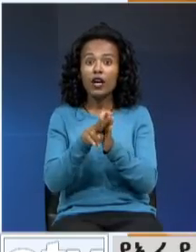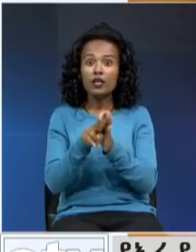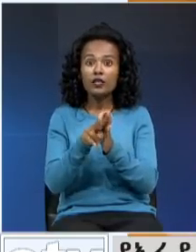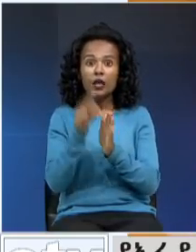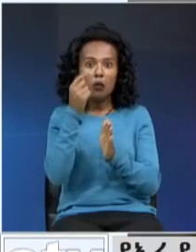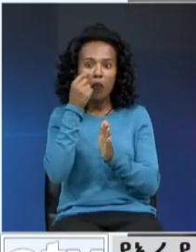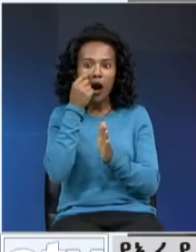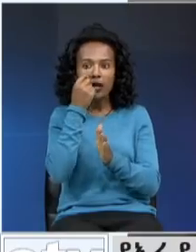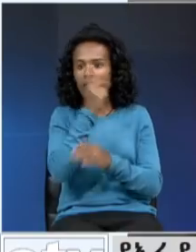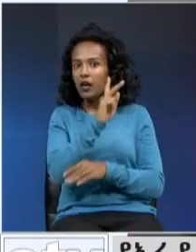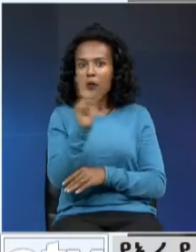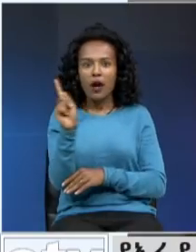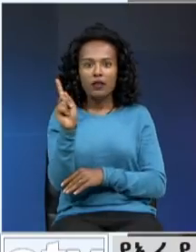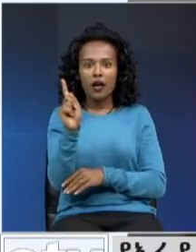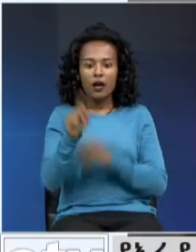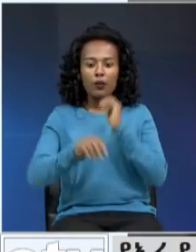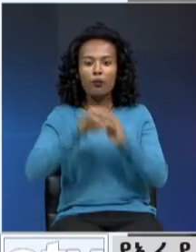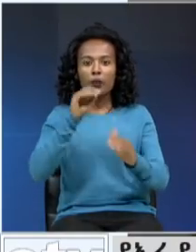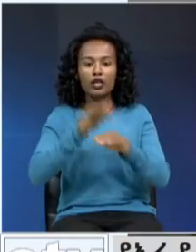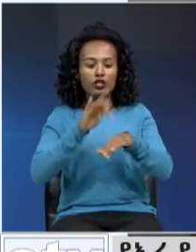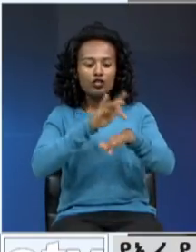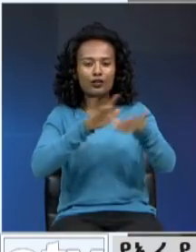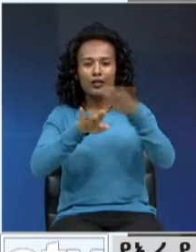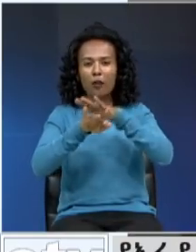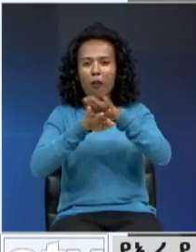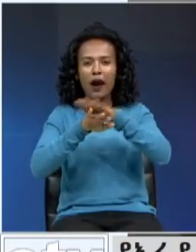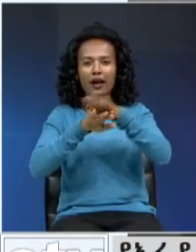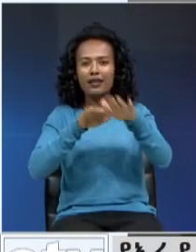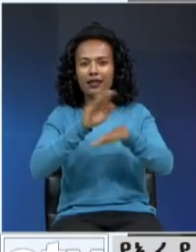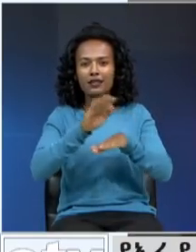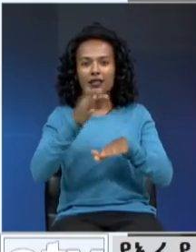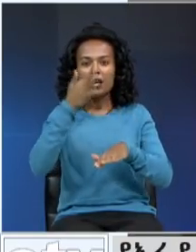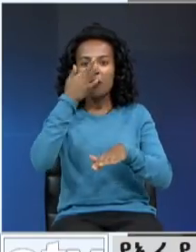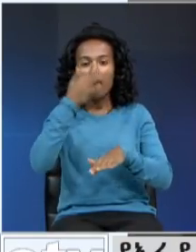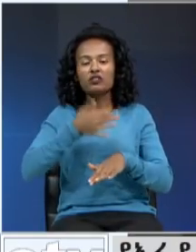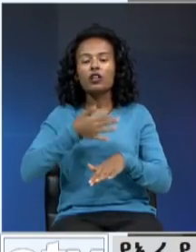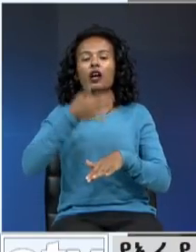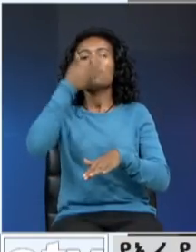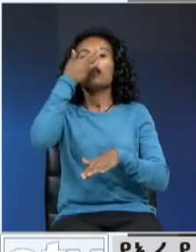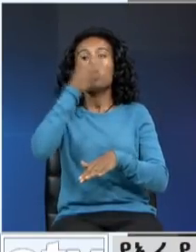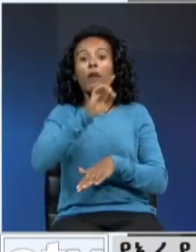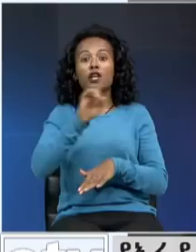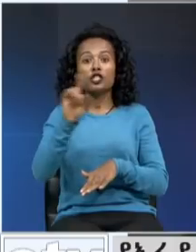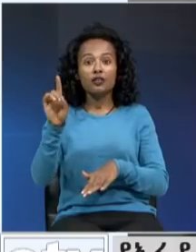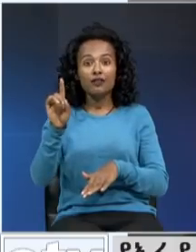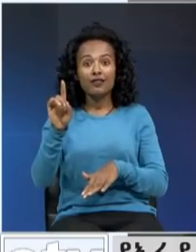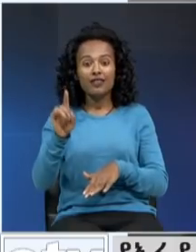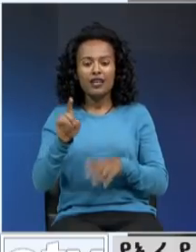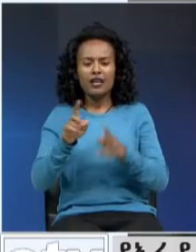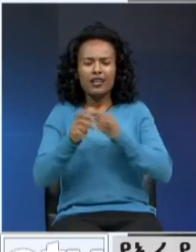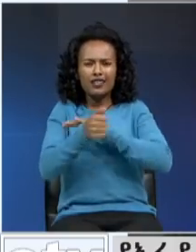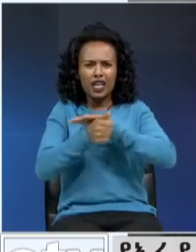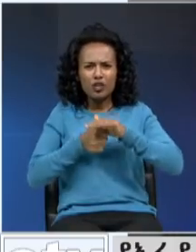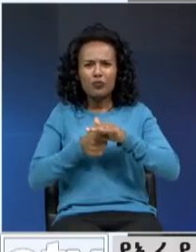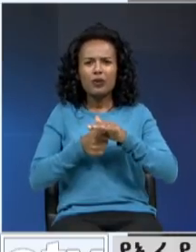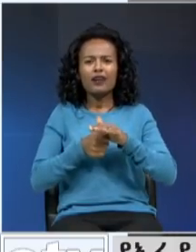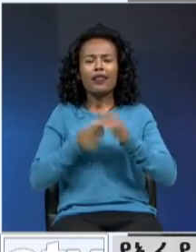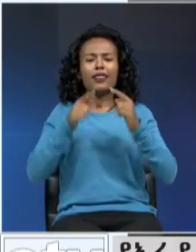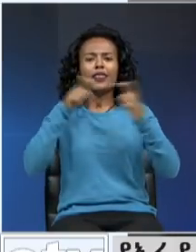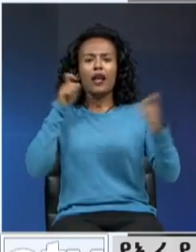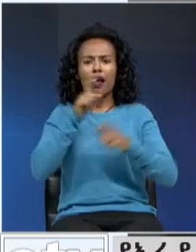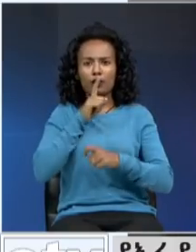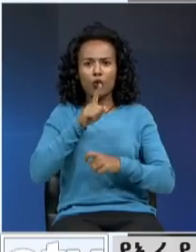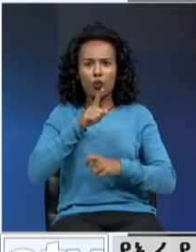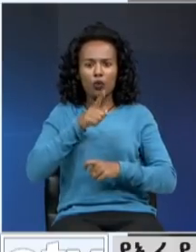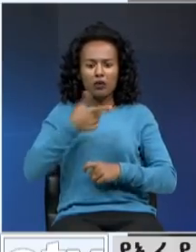በአይን የማይታይ፣ በእጅ የማይዳሰስ፣ በአፍንጫ የማይሸተት የሽምቅ ጠላት ነው።